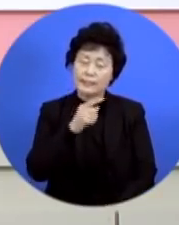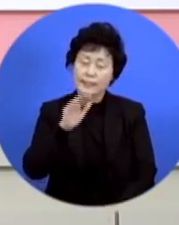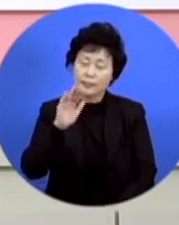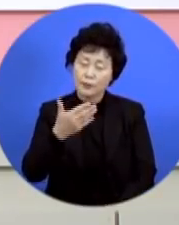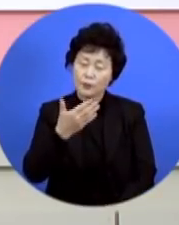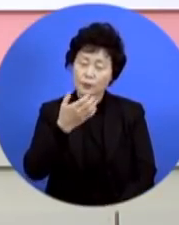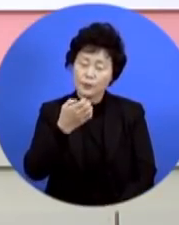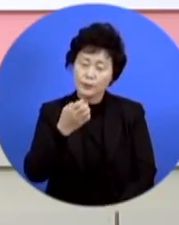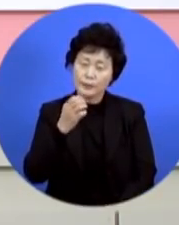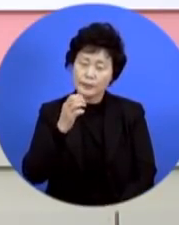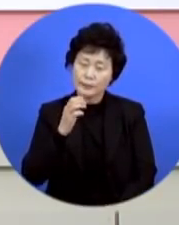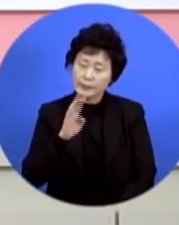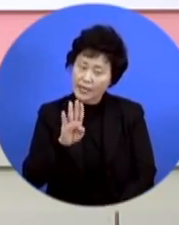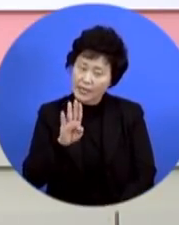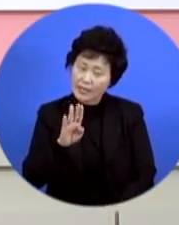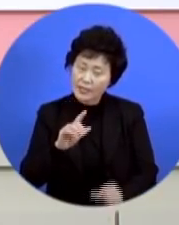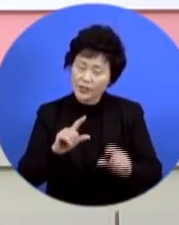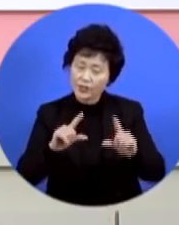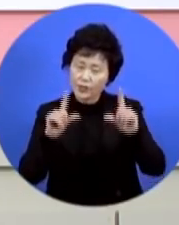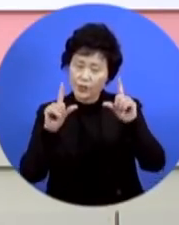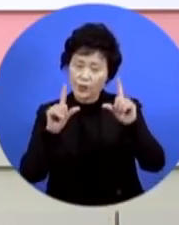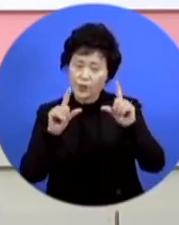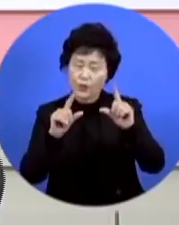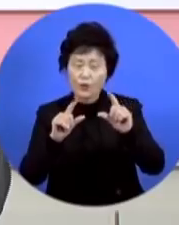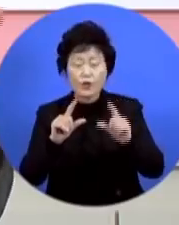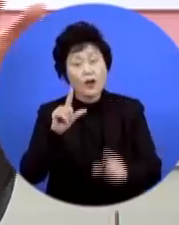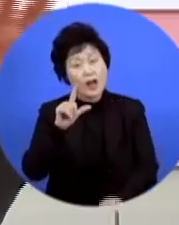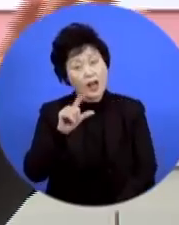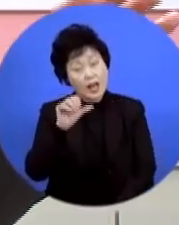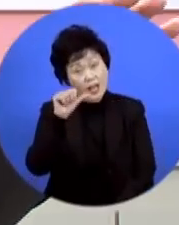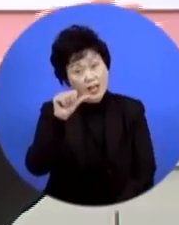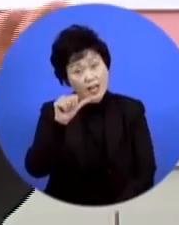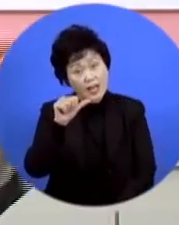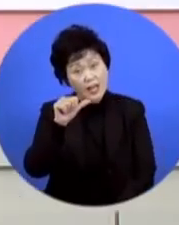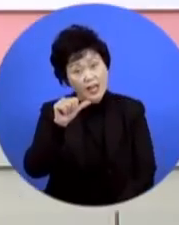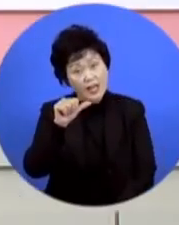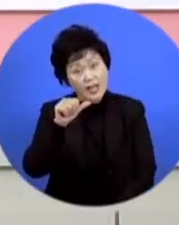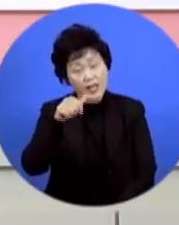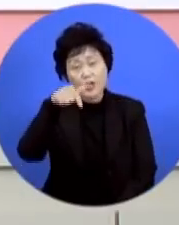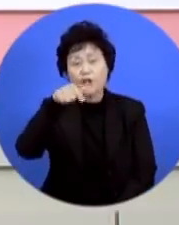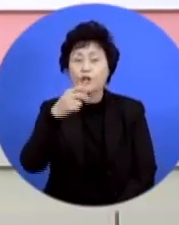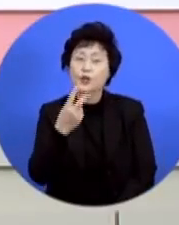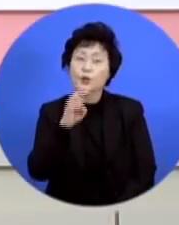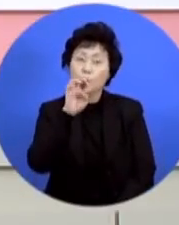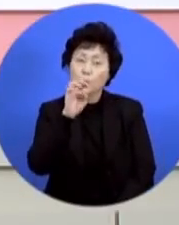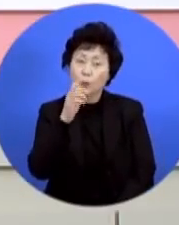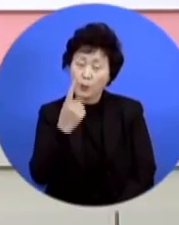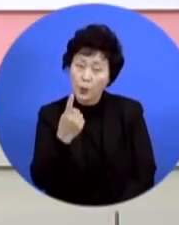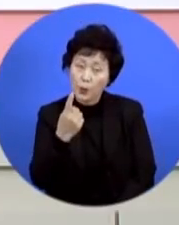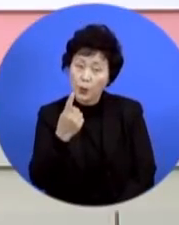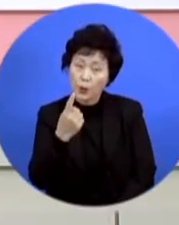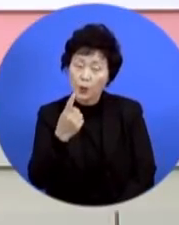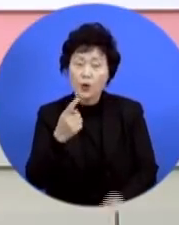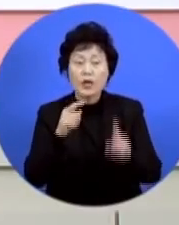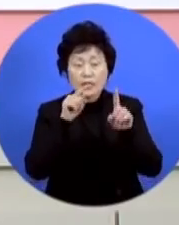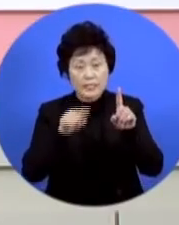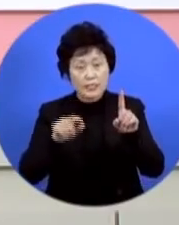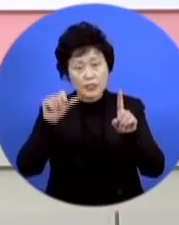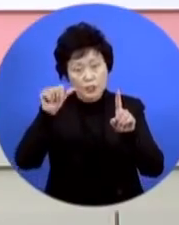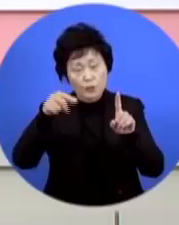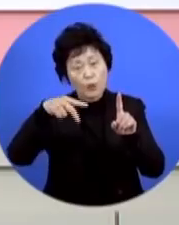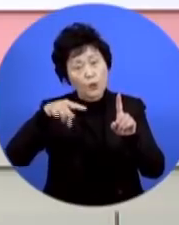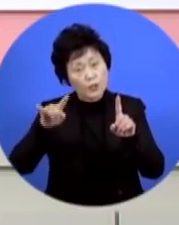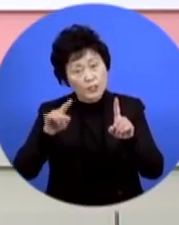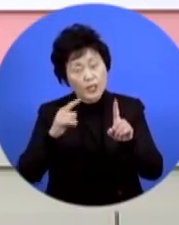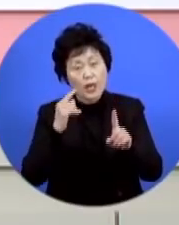94년도였나요? 그때 그 LA 교포 그 신문에 그 광고가 났는데 1.5세